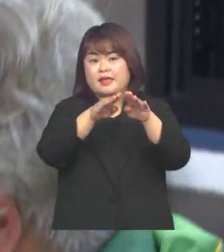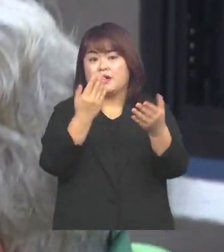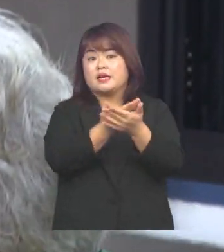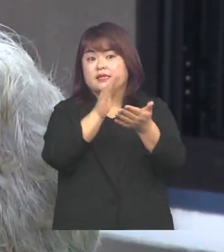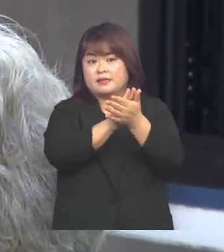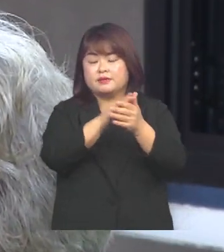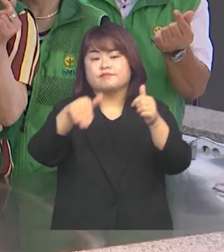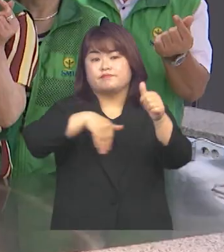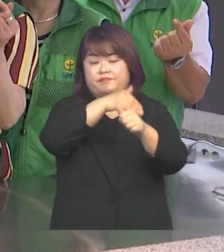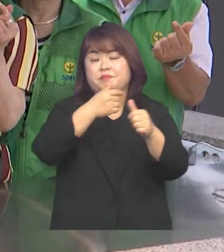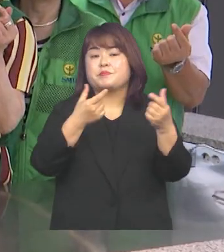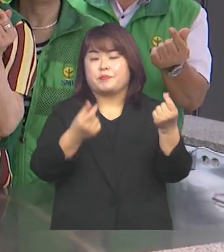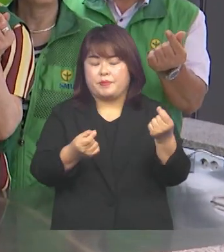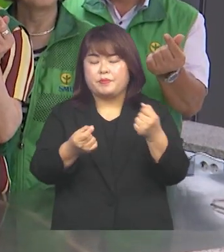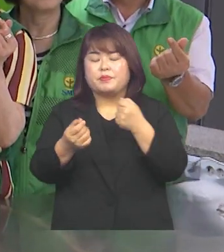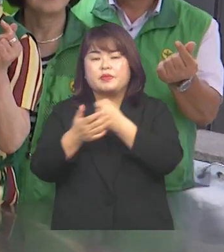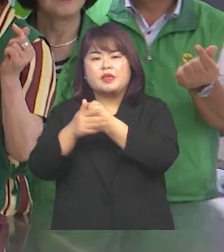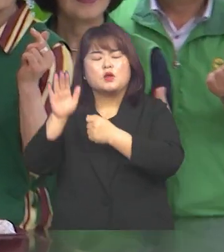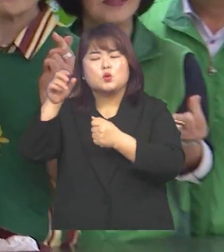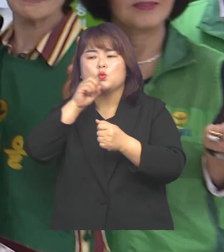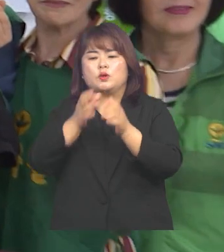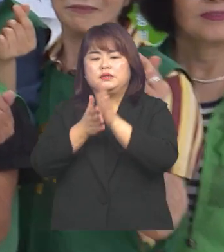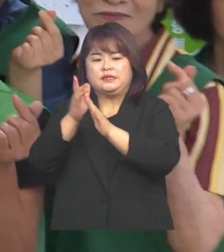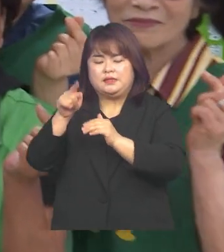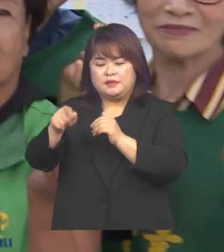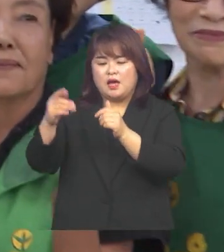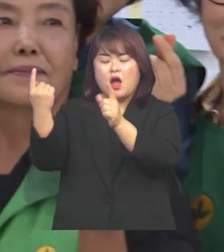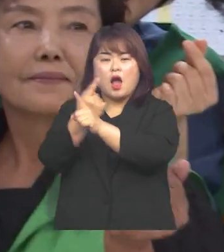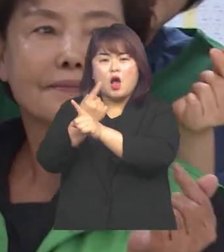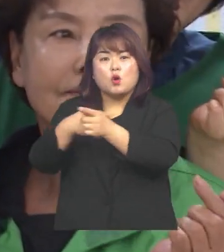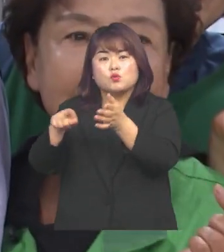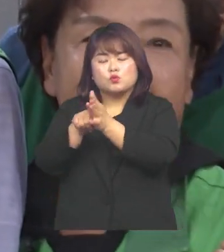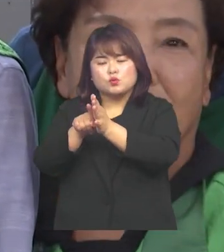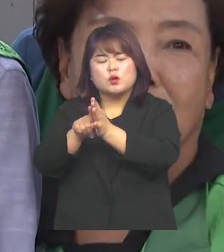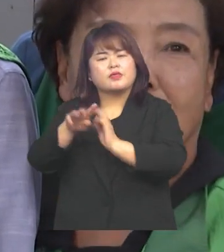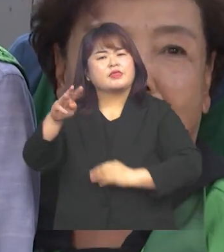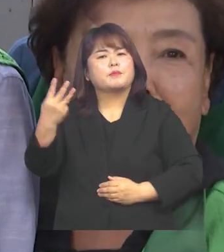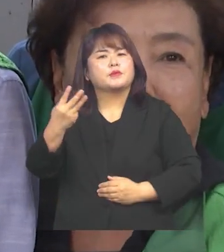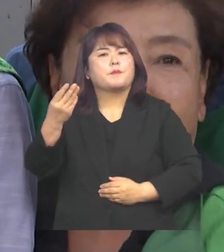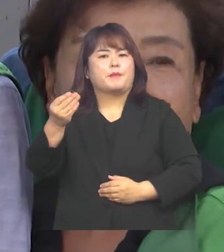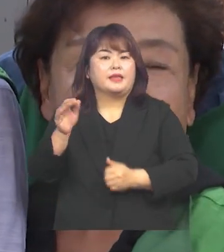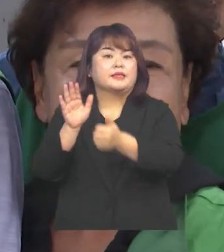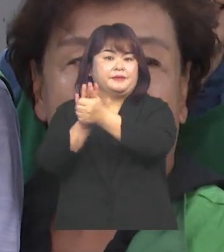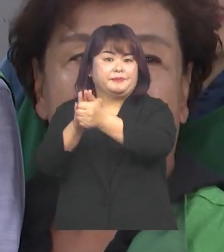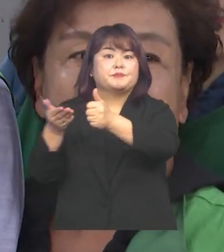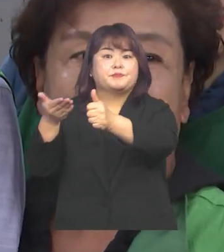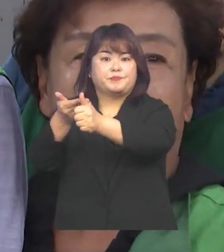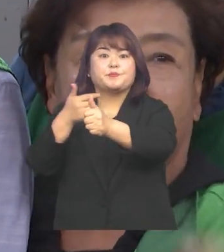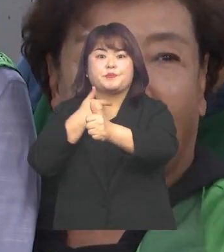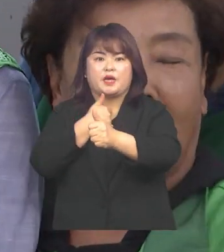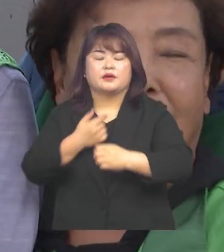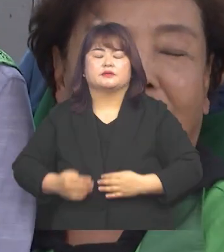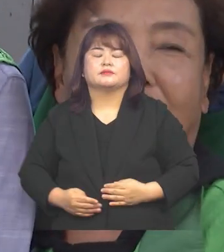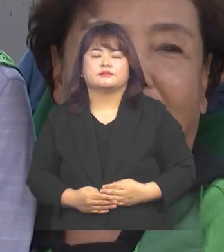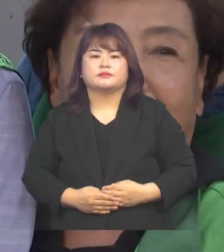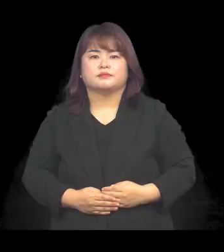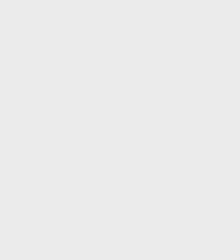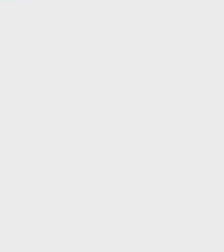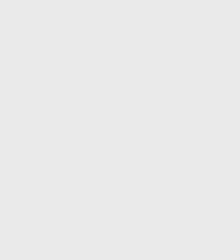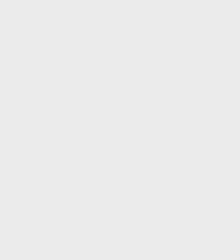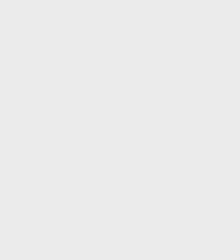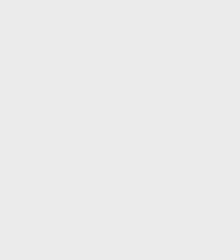공사를 실시했으며 용인특례시는 무료 급식소 환경 개선 사업에 3천만 원을 지원했습니다.